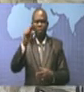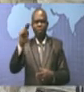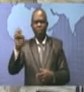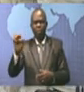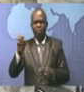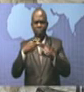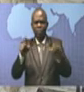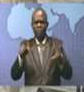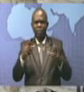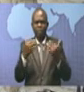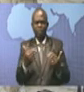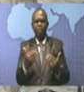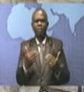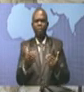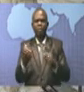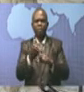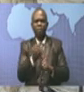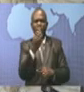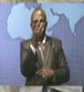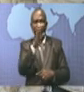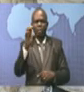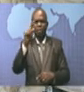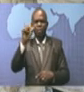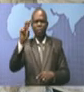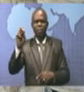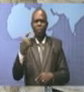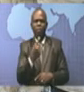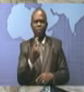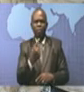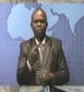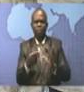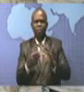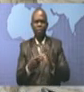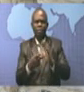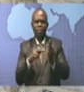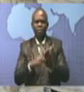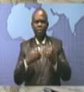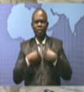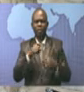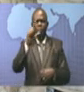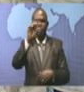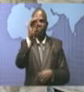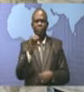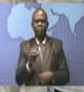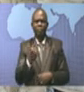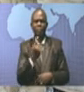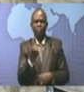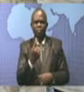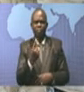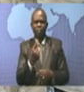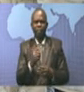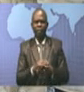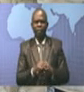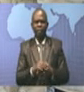avons déjà reçu 400 tonnes, c'est-à-dire que nous sommes à plus de 20%, alors que c'est la